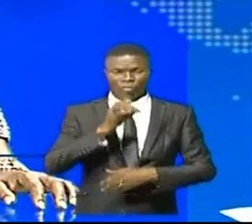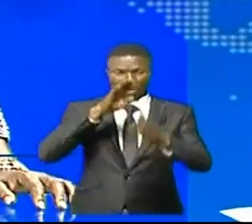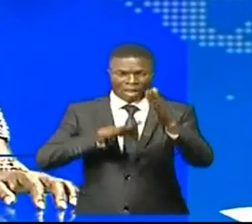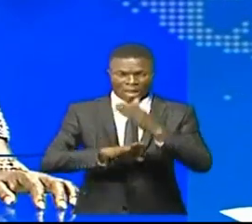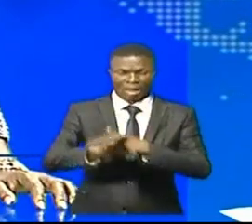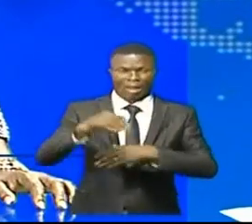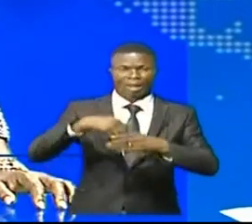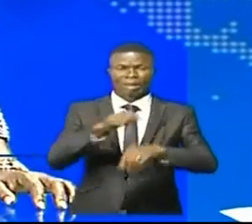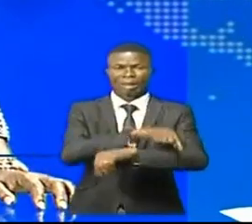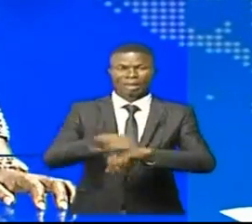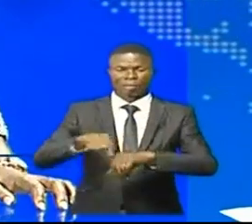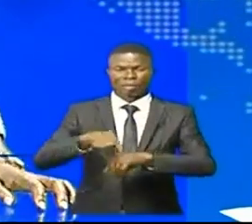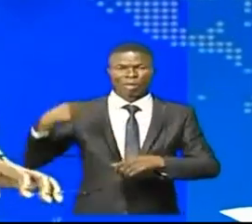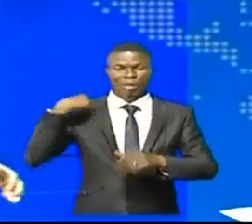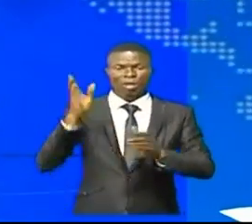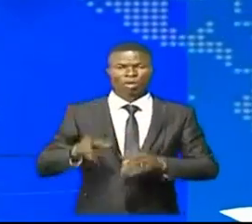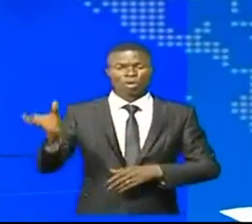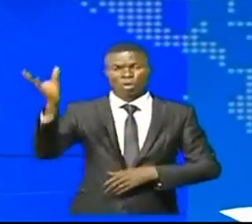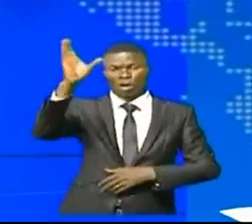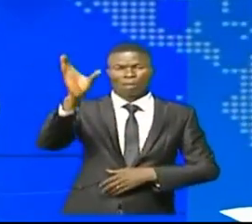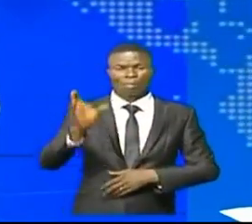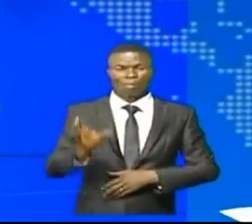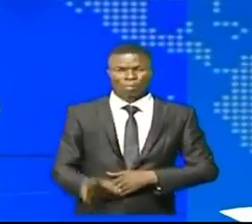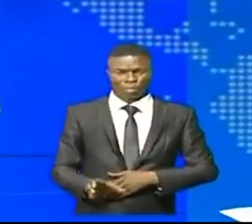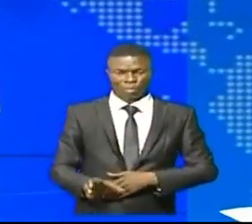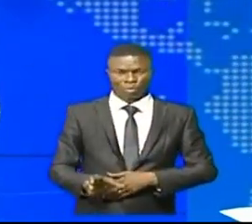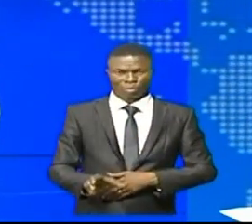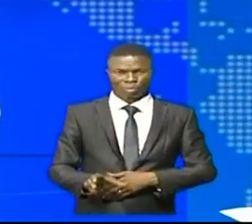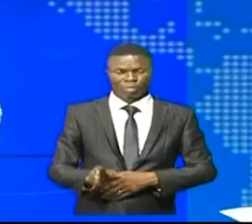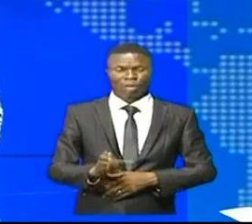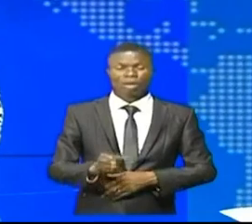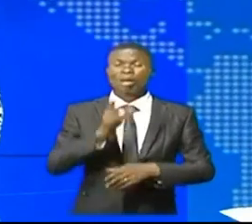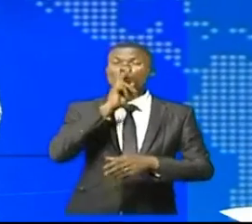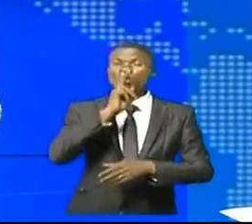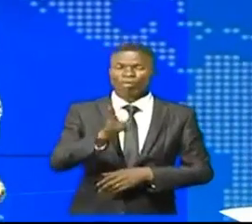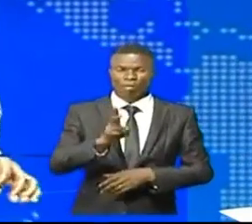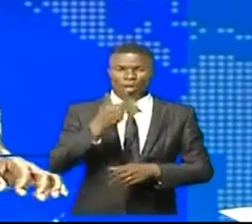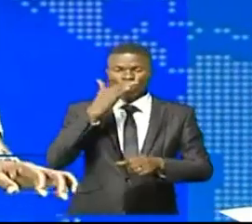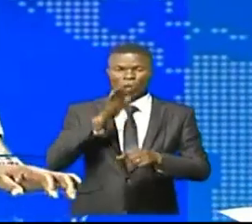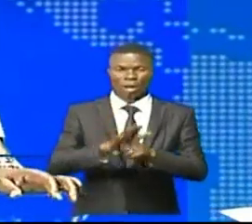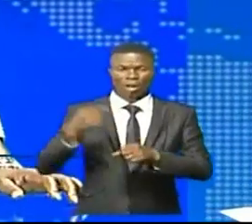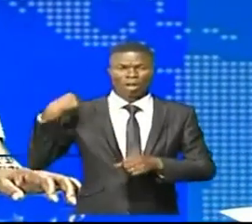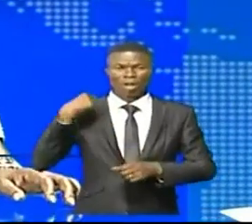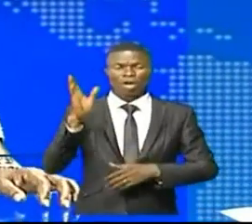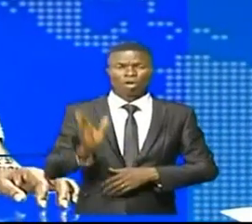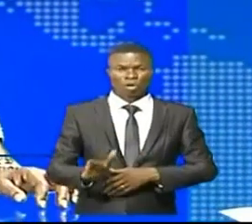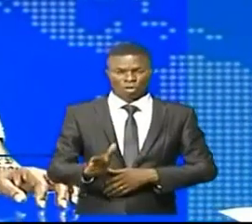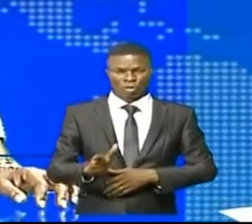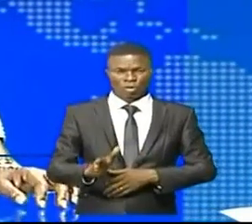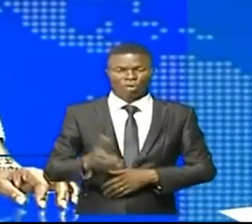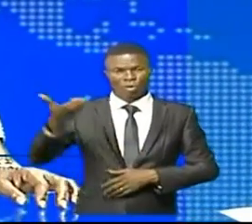dans l'administration du gouvernorat du Congo central, une concrétisation de la promesse du gouverneur